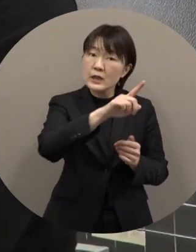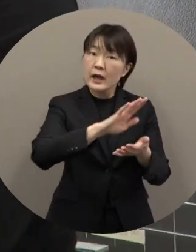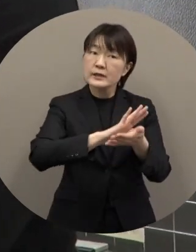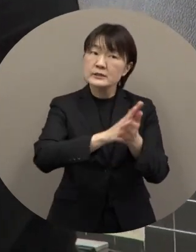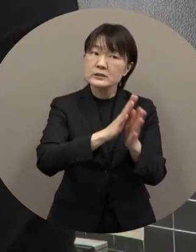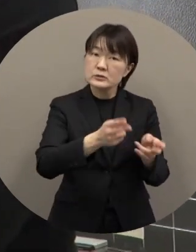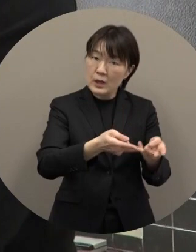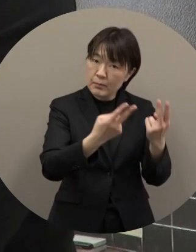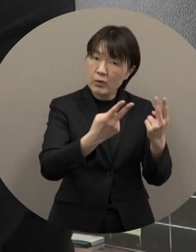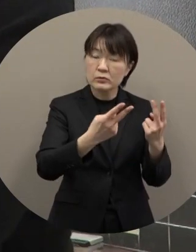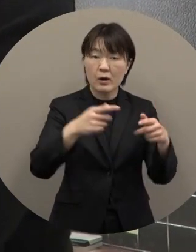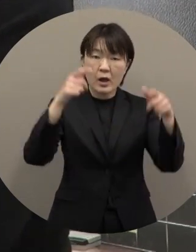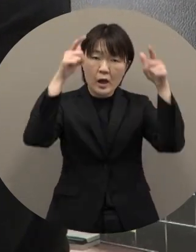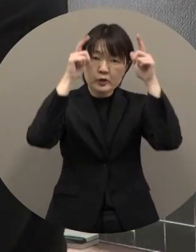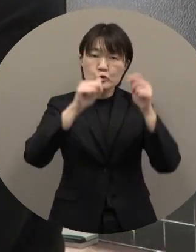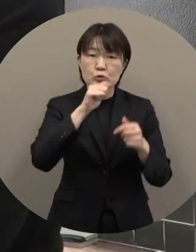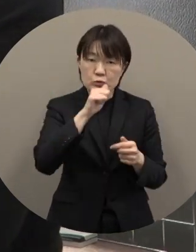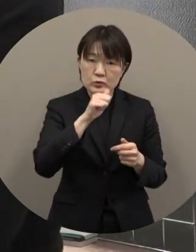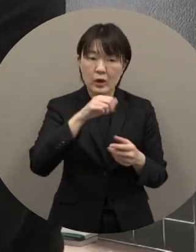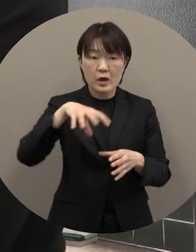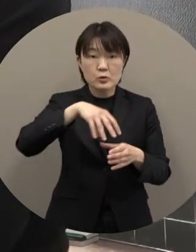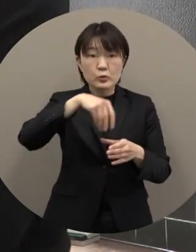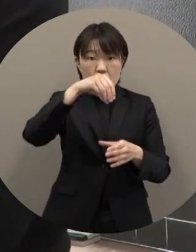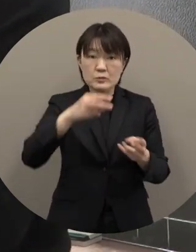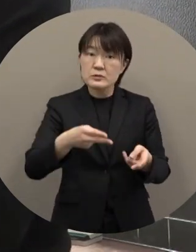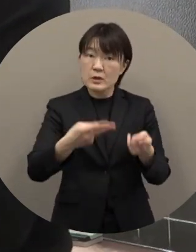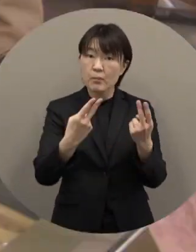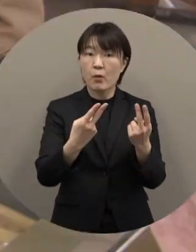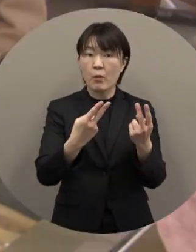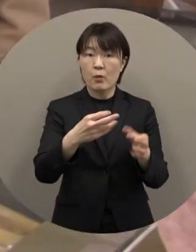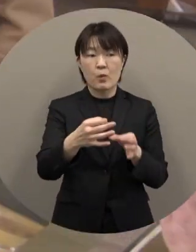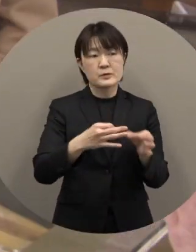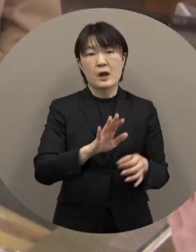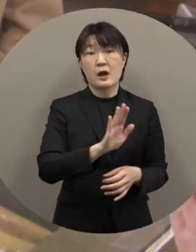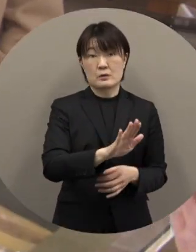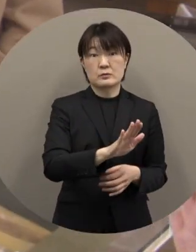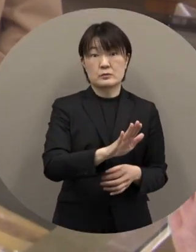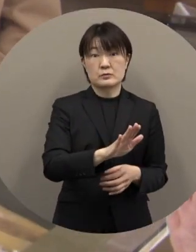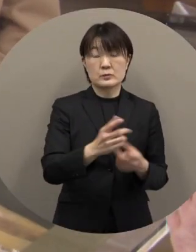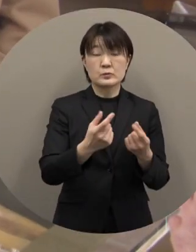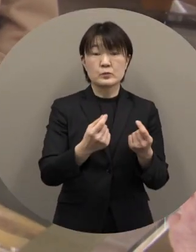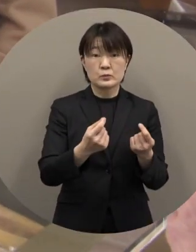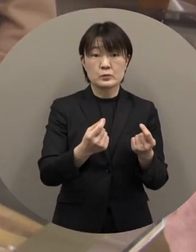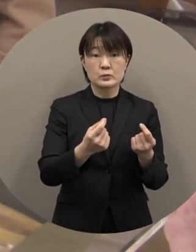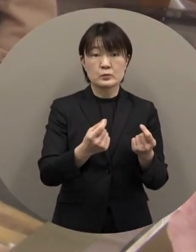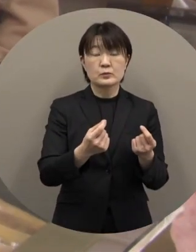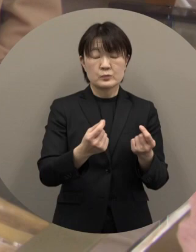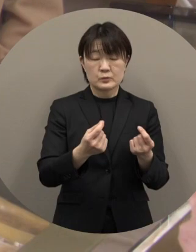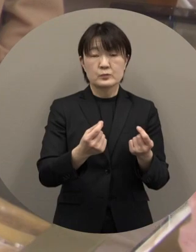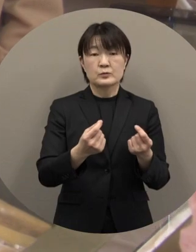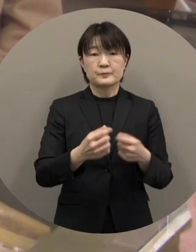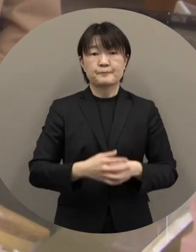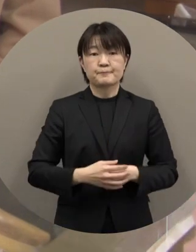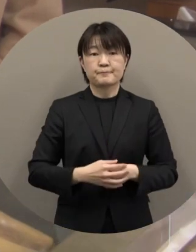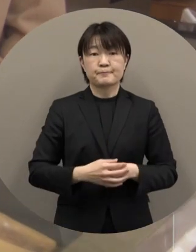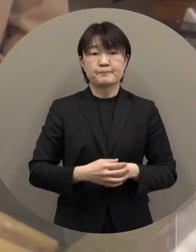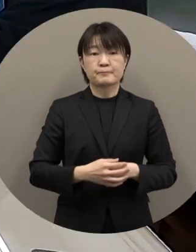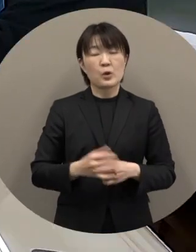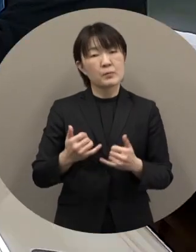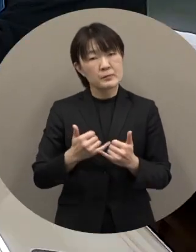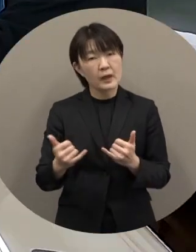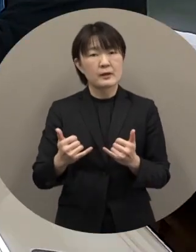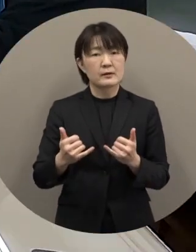とか、はい、牛乳だとかソフトクリームってとか、うん、そういう専門的なお店がありますよね、 はい、 そういったこと